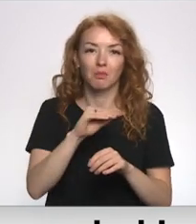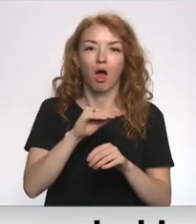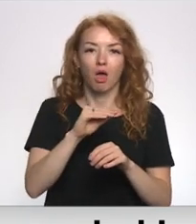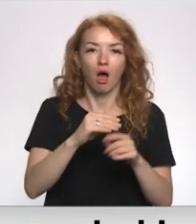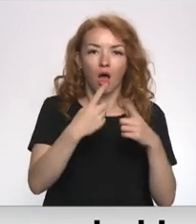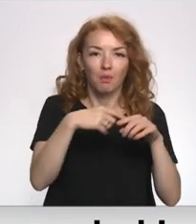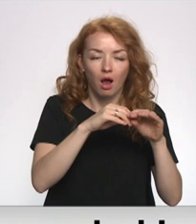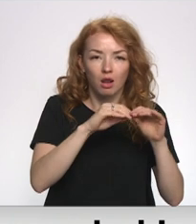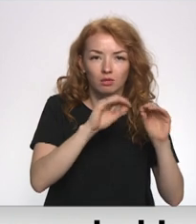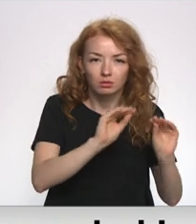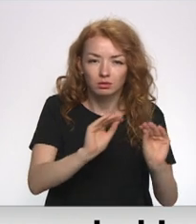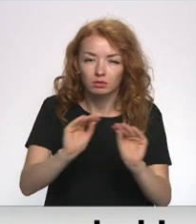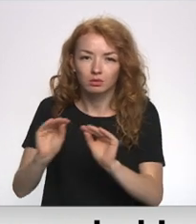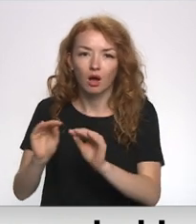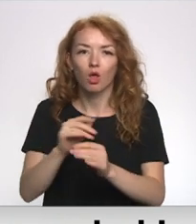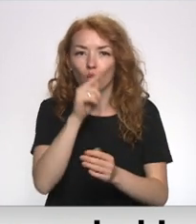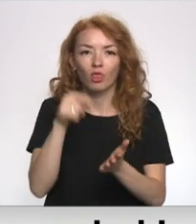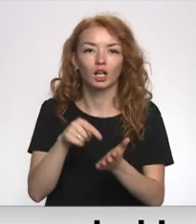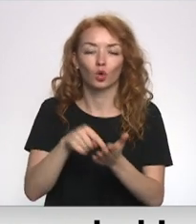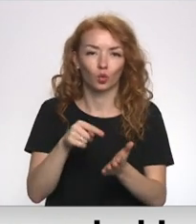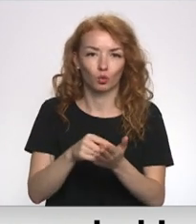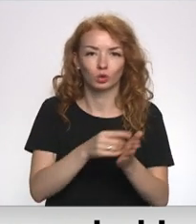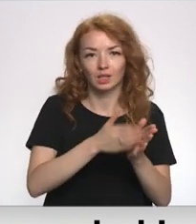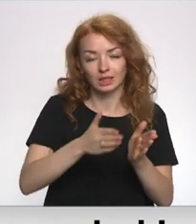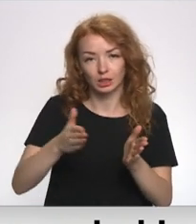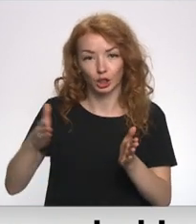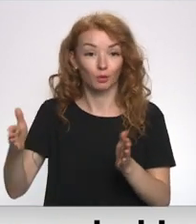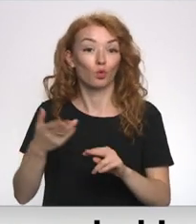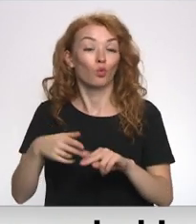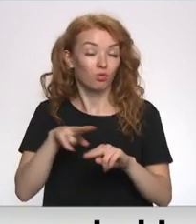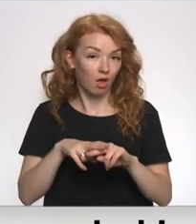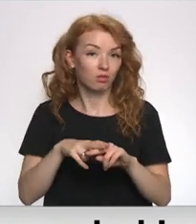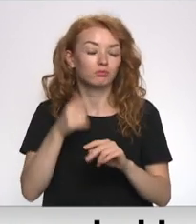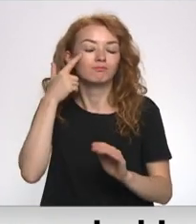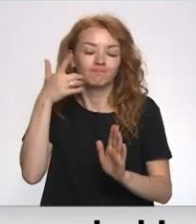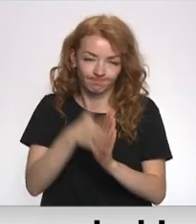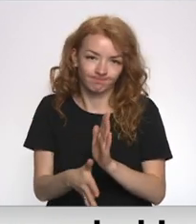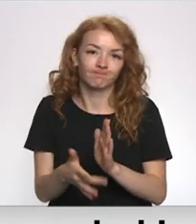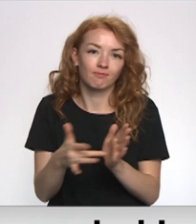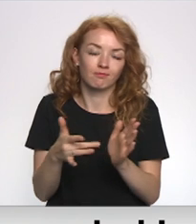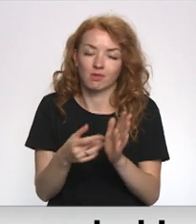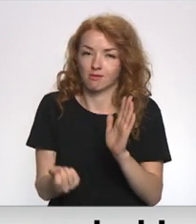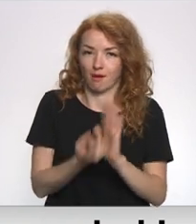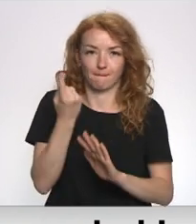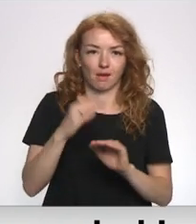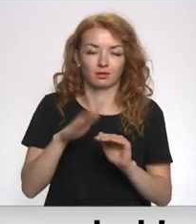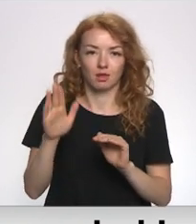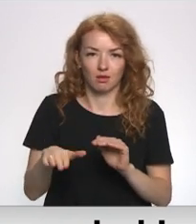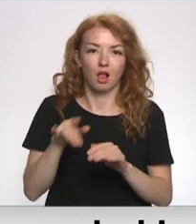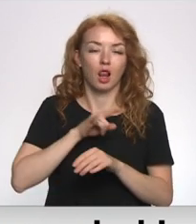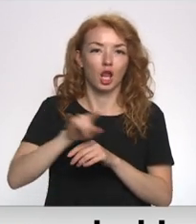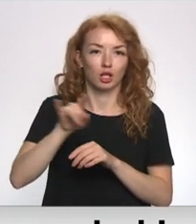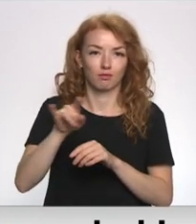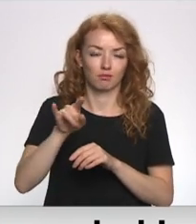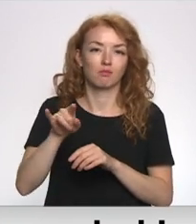visu notikušā gaitu, secību, un tad arī saprast, kāda iemesla dēļ gaisa kuģa